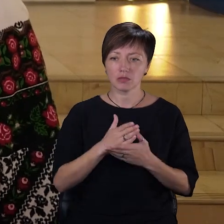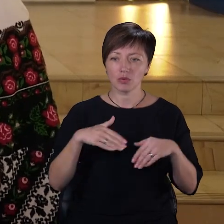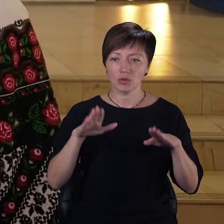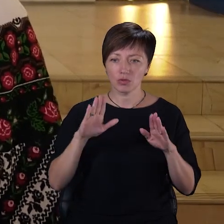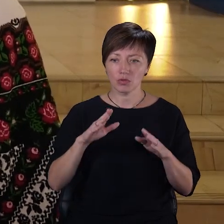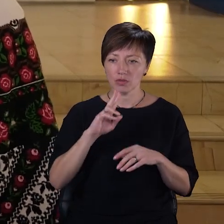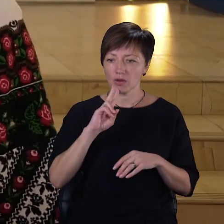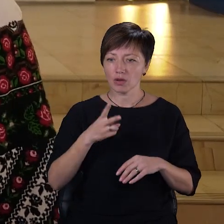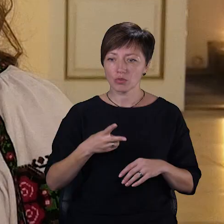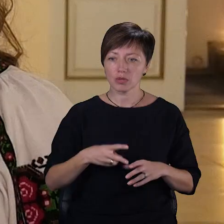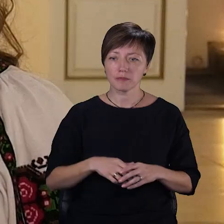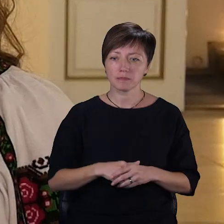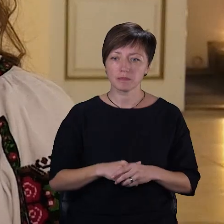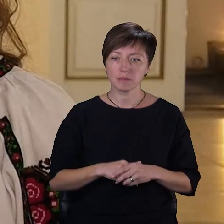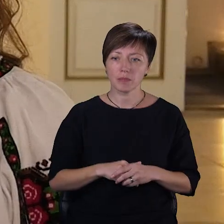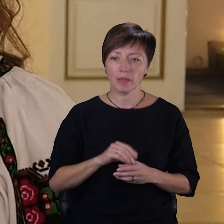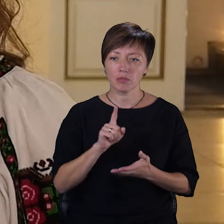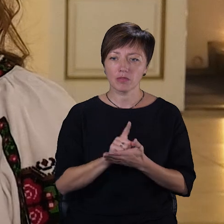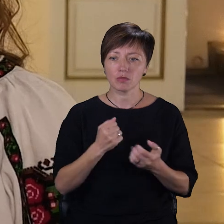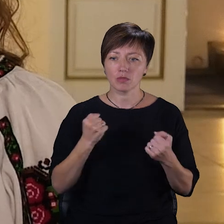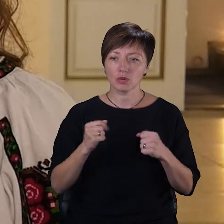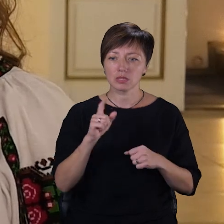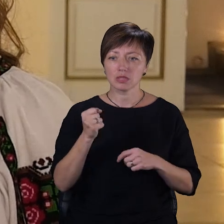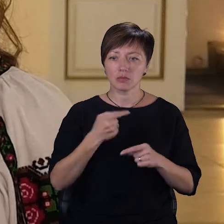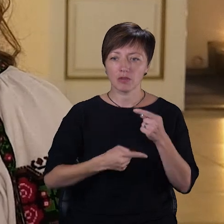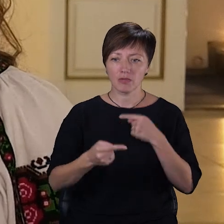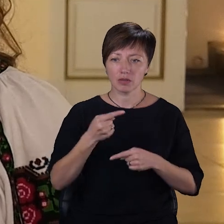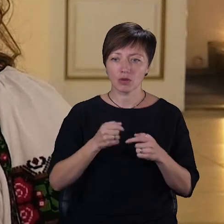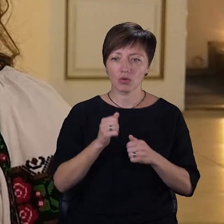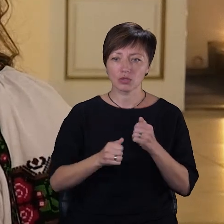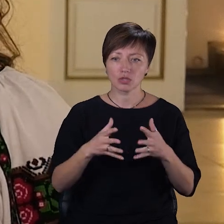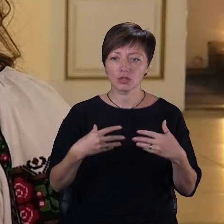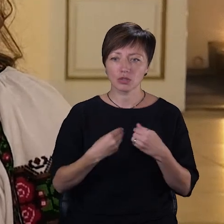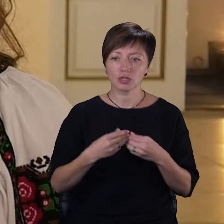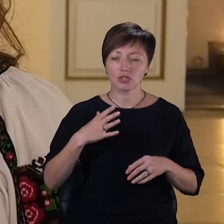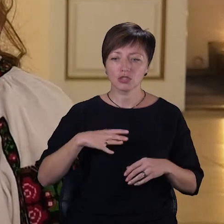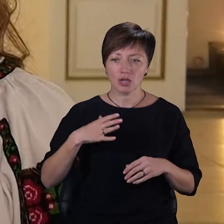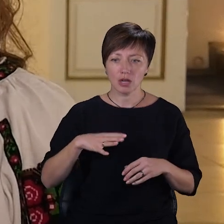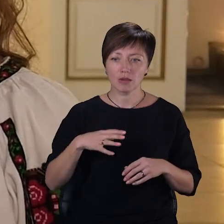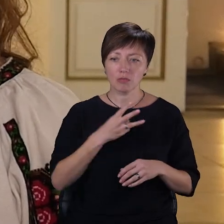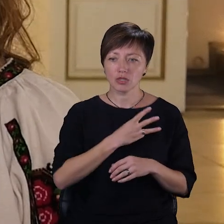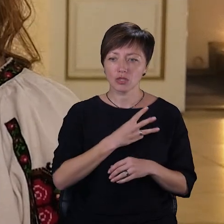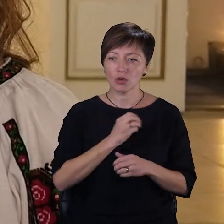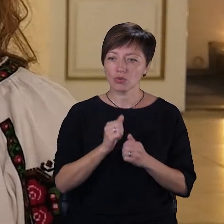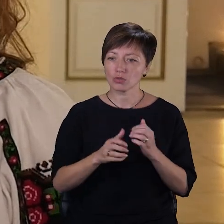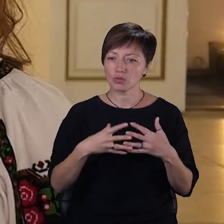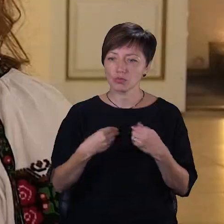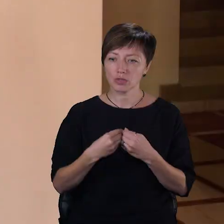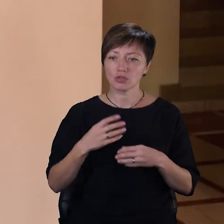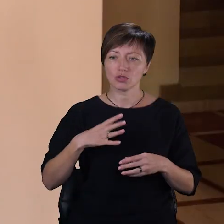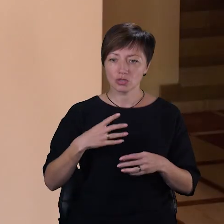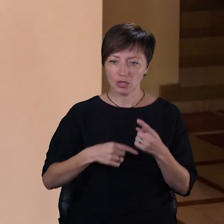уже майже 2,5 роки. Ми повинні боротися за їхнє повернення, бо кожна родина чекає. Я бажаю кожній родині